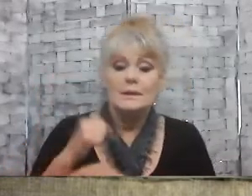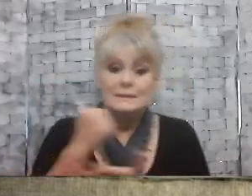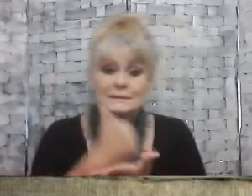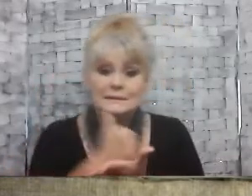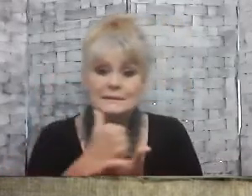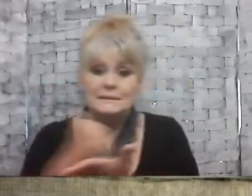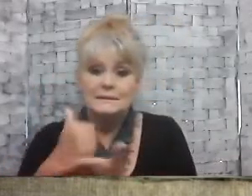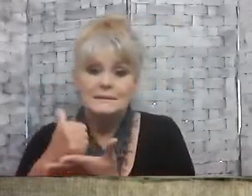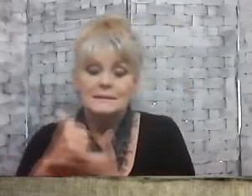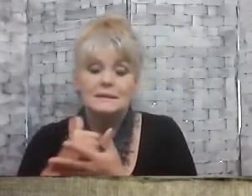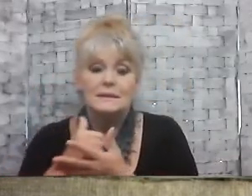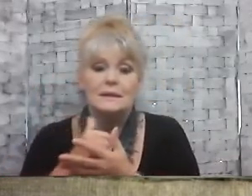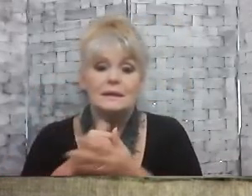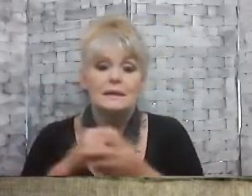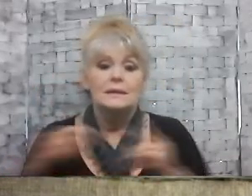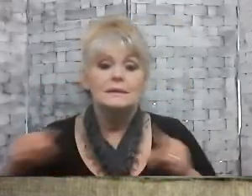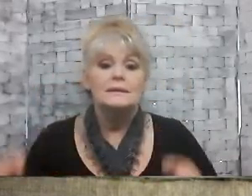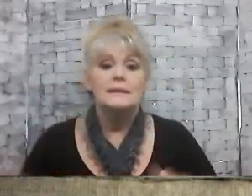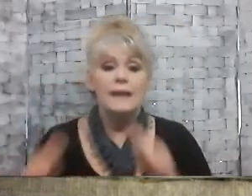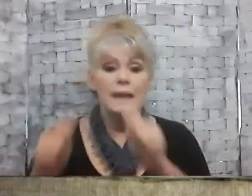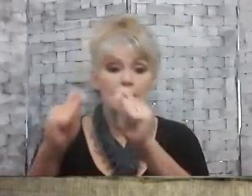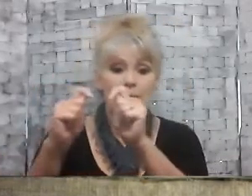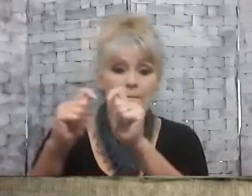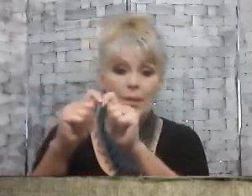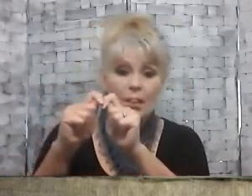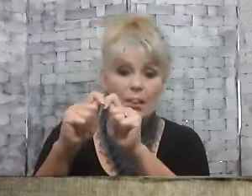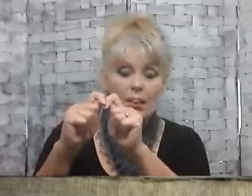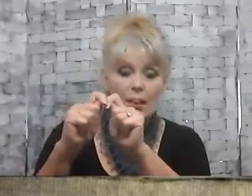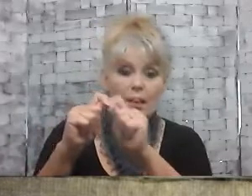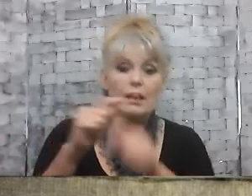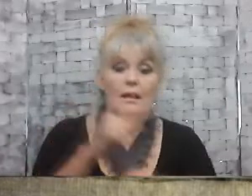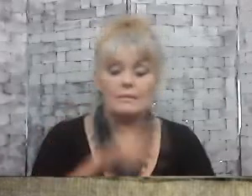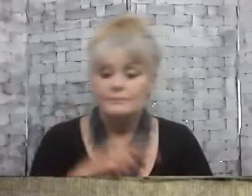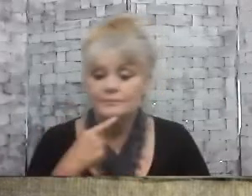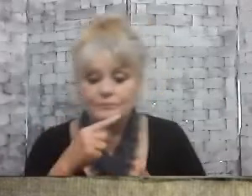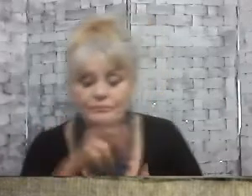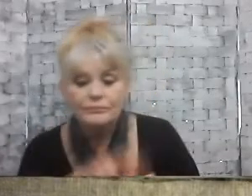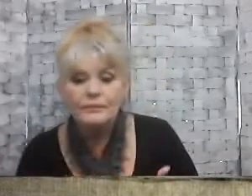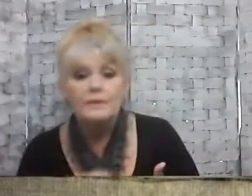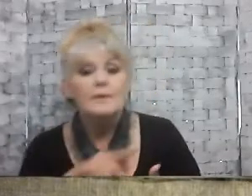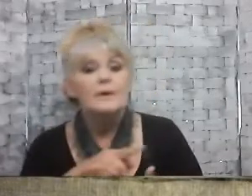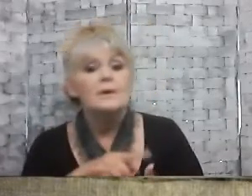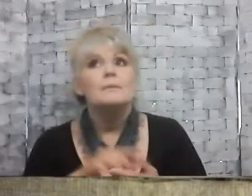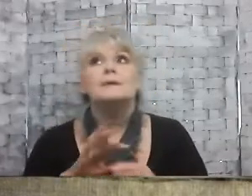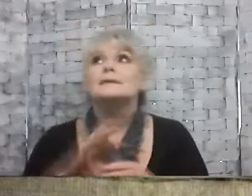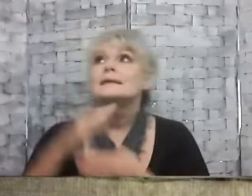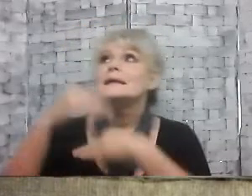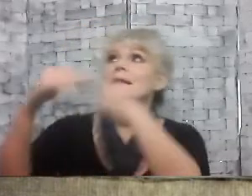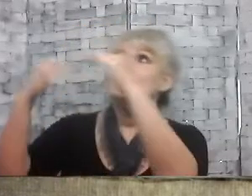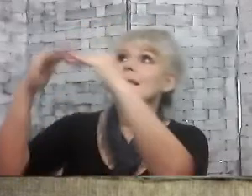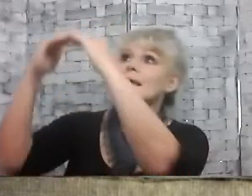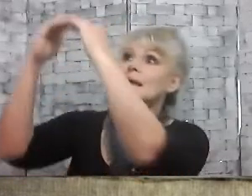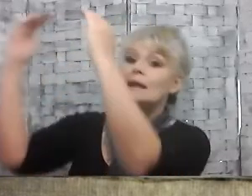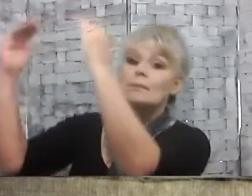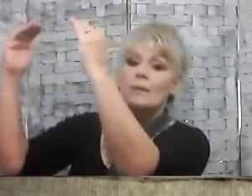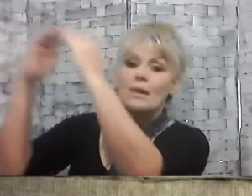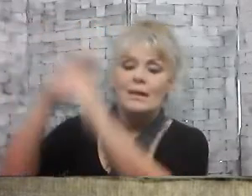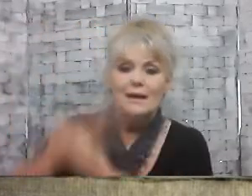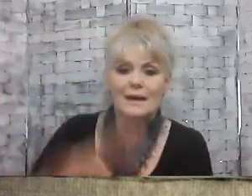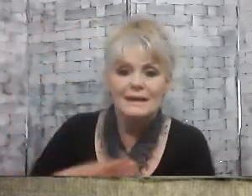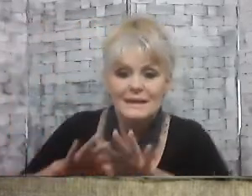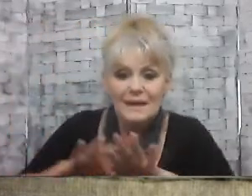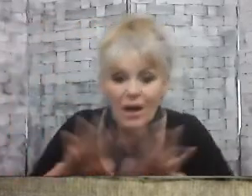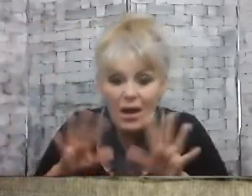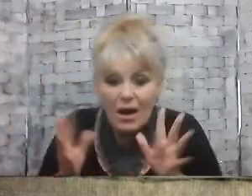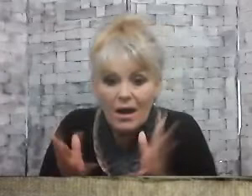die plek, waar hemel en aarde verbind het, en daar het God se heerlikheid gewoon. En dis die story